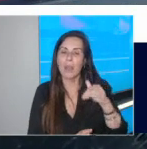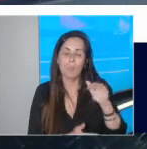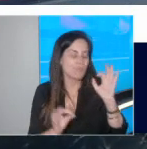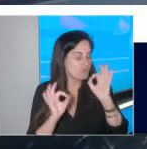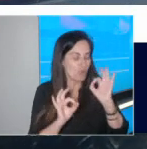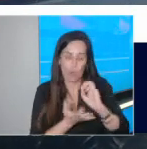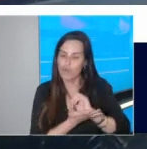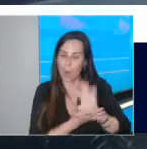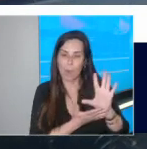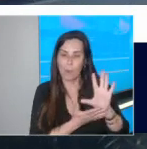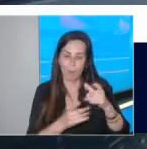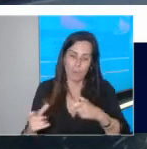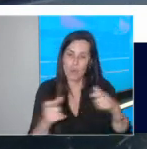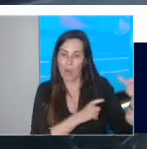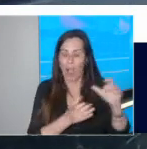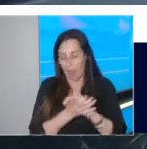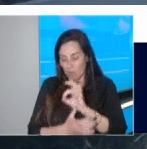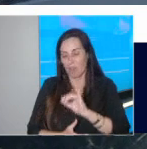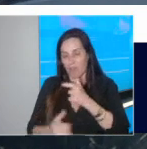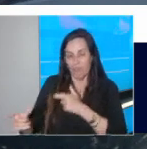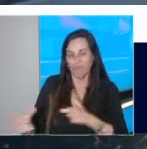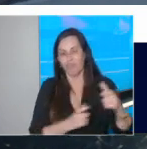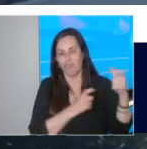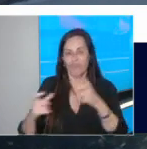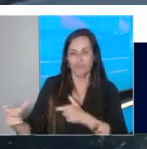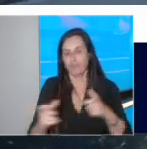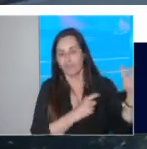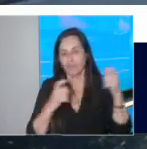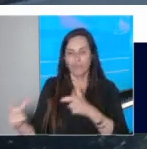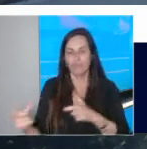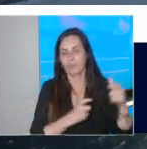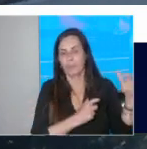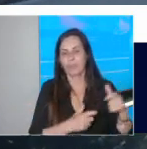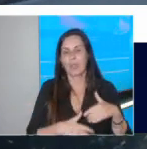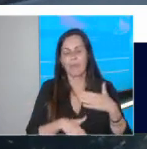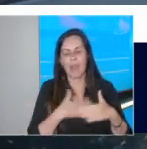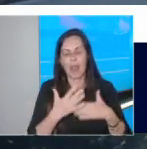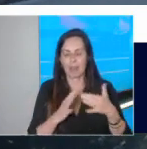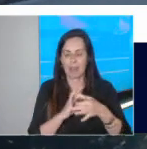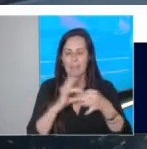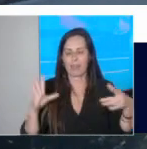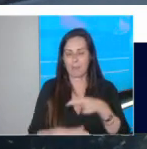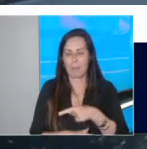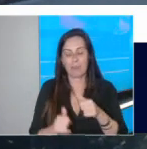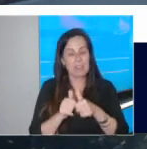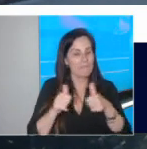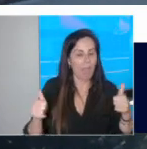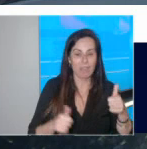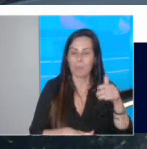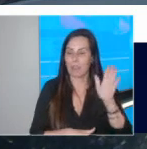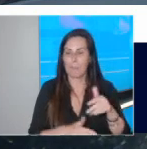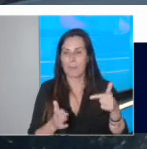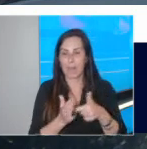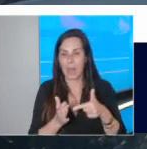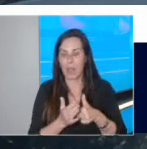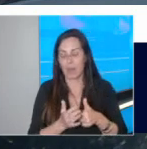בשום משלוח, לעומת חבריה שכן נשלחים בשילוחים, ולאט לאט נפרדים ממנה. נפרדים ממנה גם